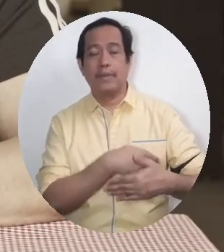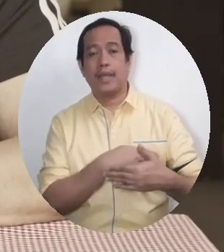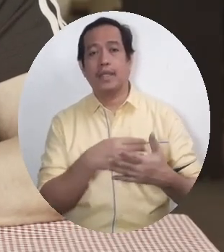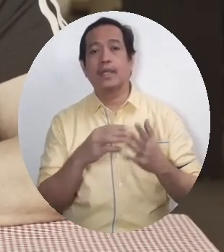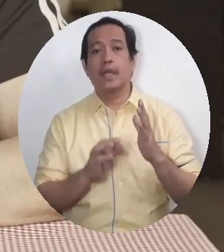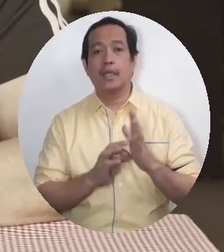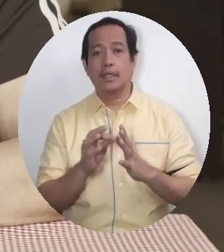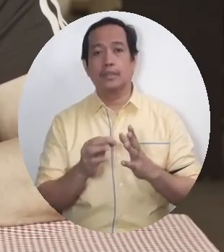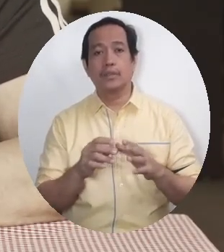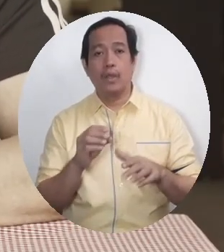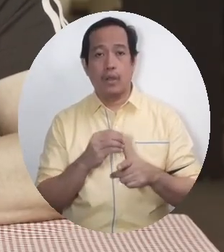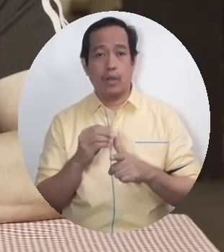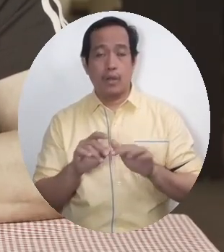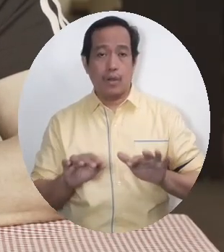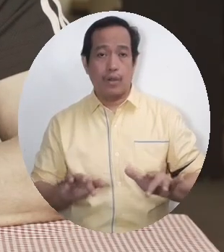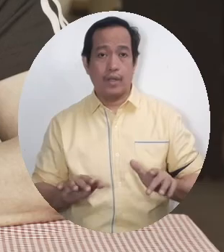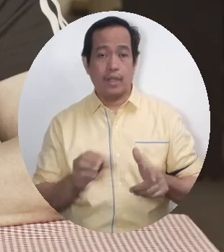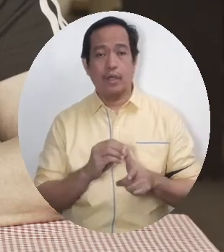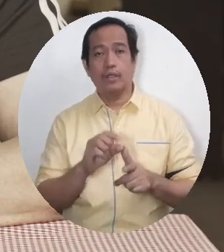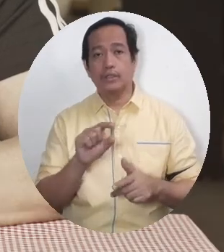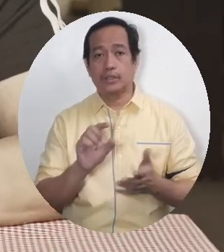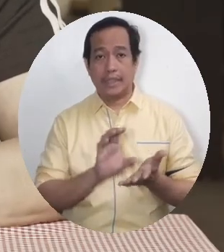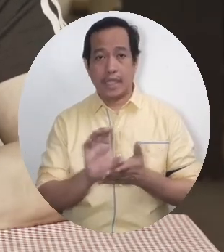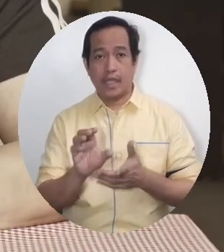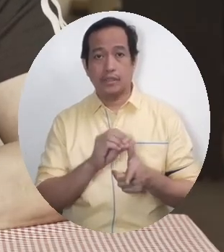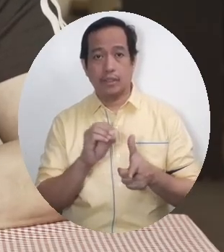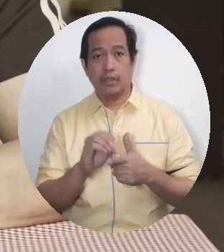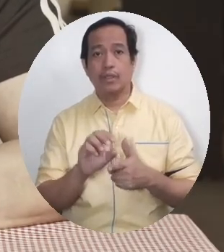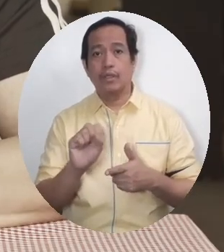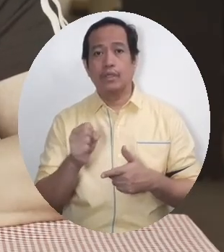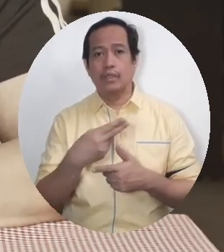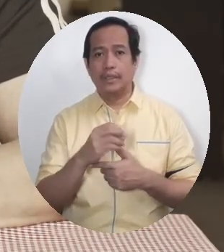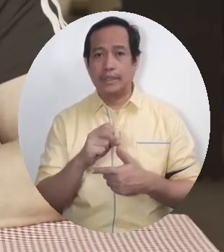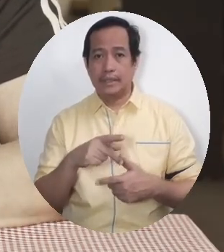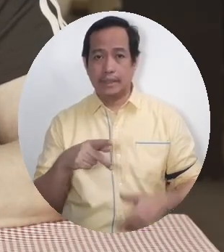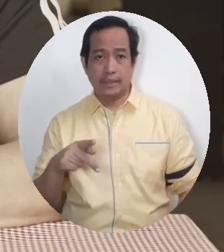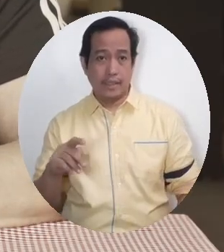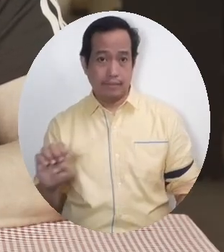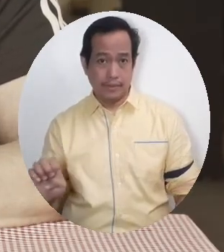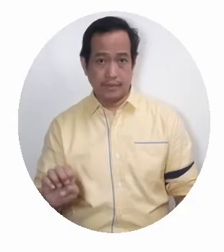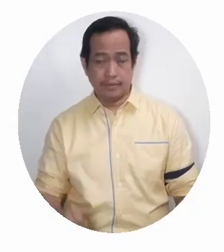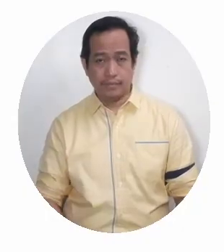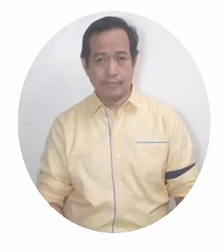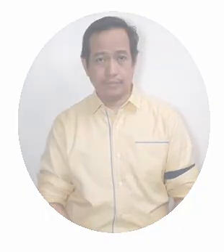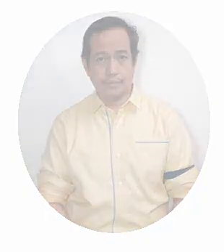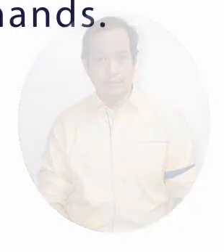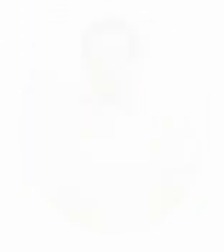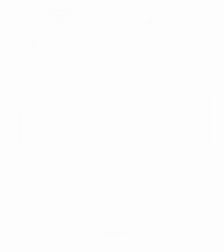mga bank accounts natin. Pwede rin online, pwede rin GCash o Shopee.